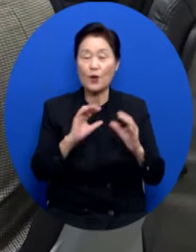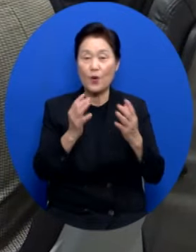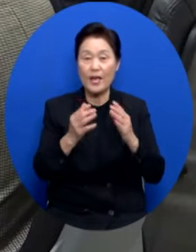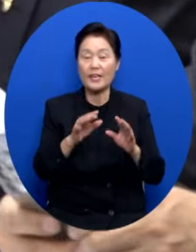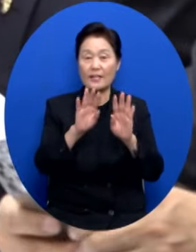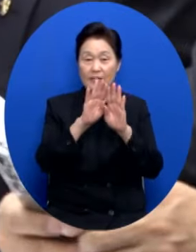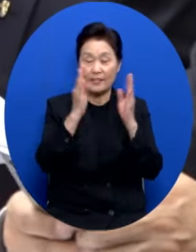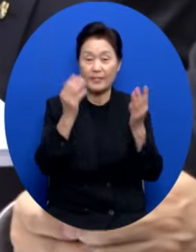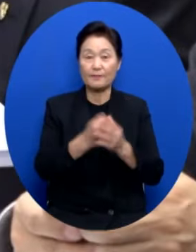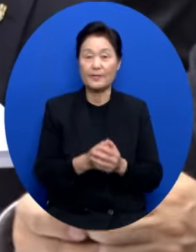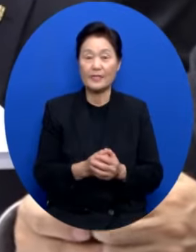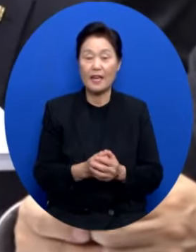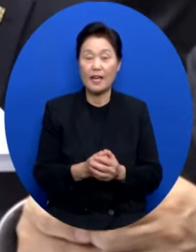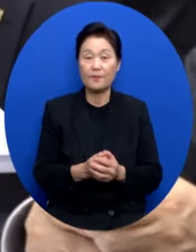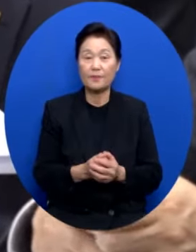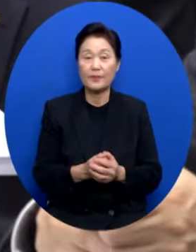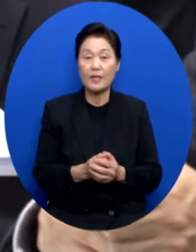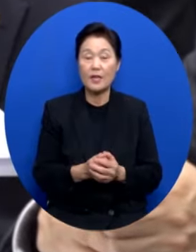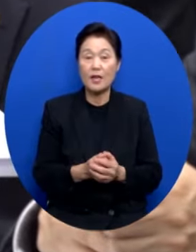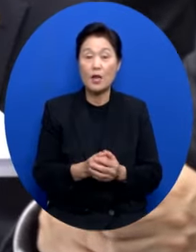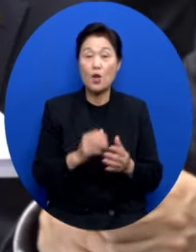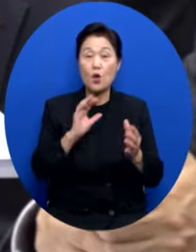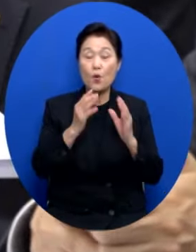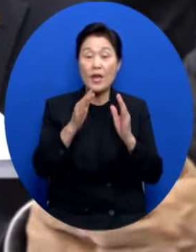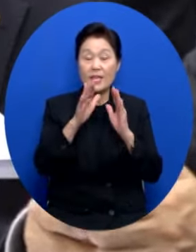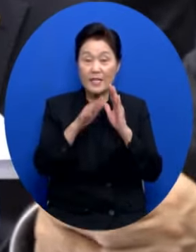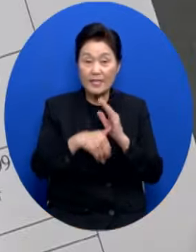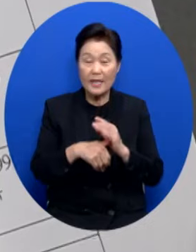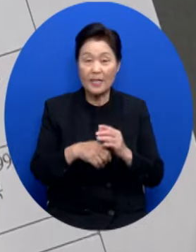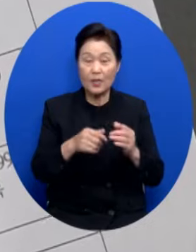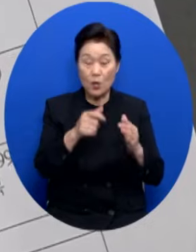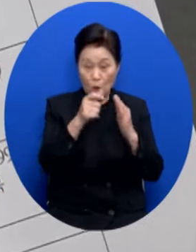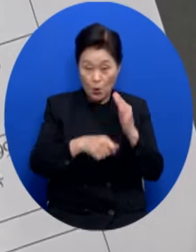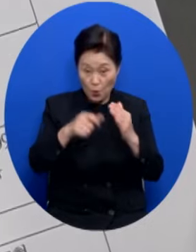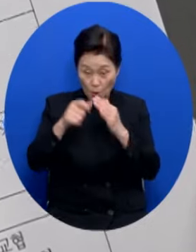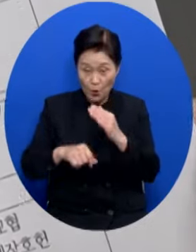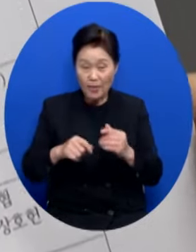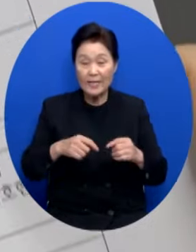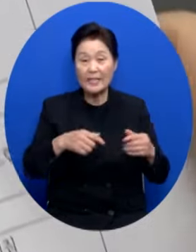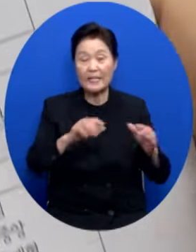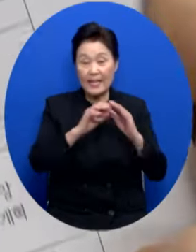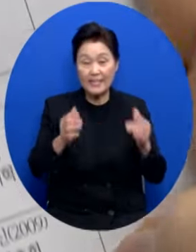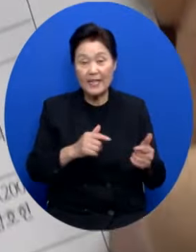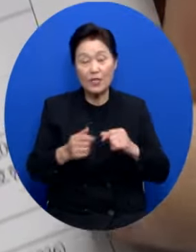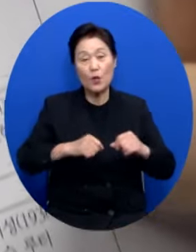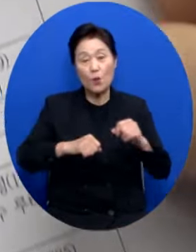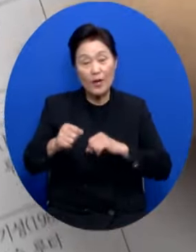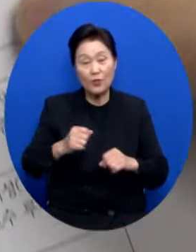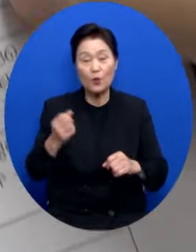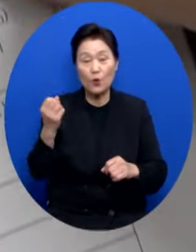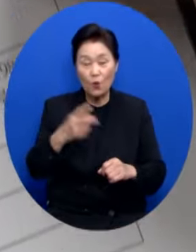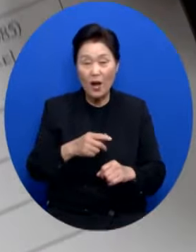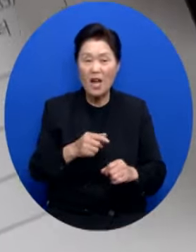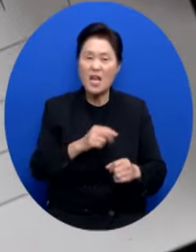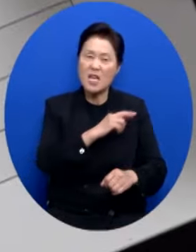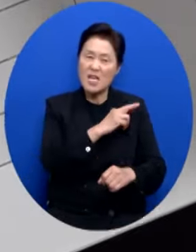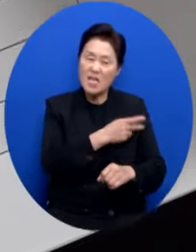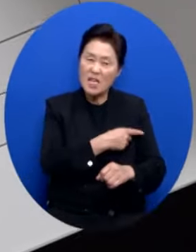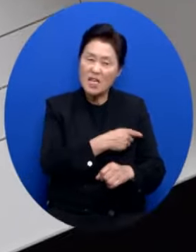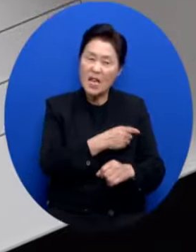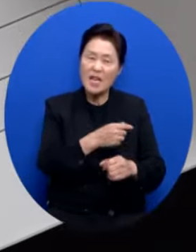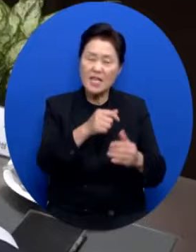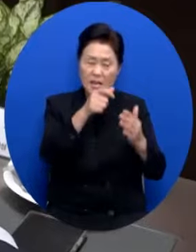29일 한교총 회의실에서 열린 이날 회의에는 각 교단 이대위 활동 상황과 회원교단에서 규정한 이단